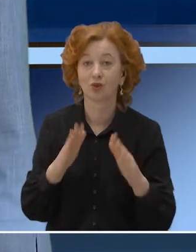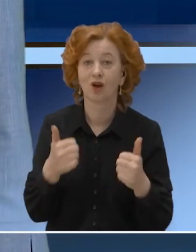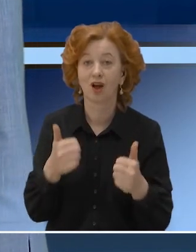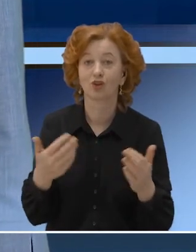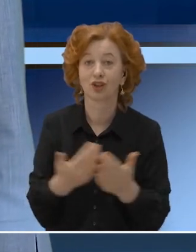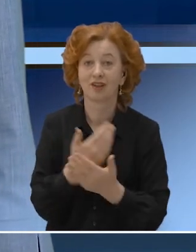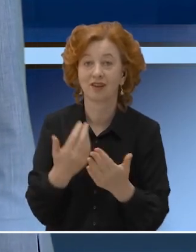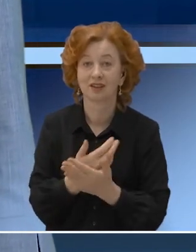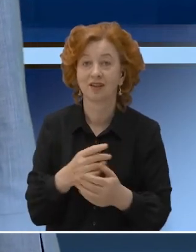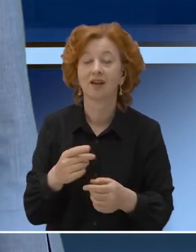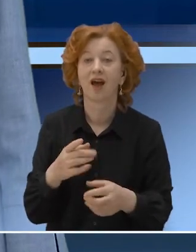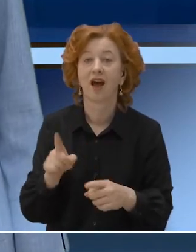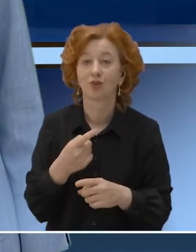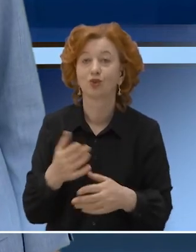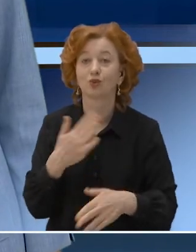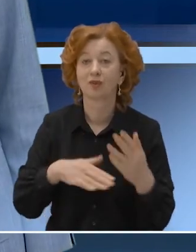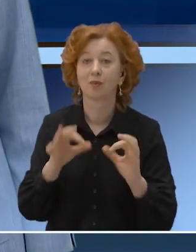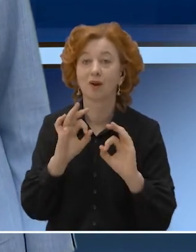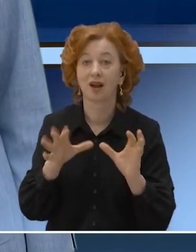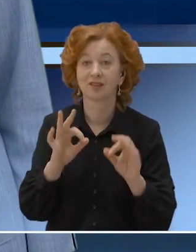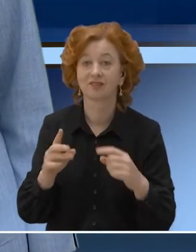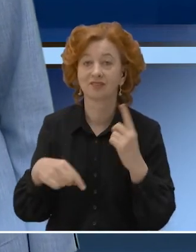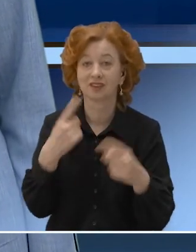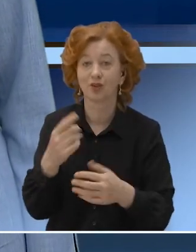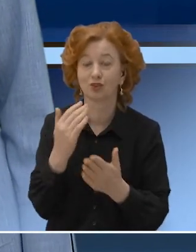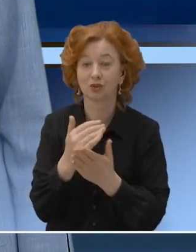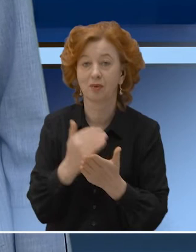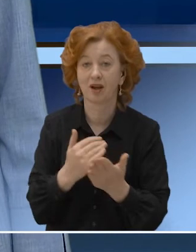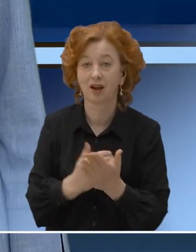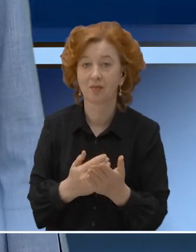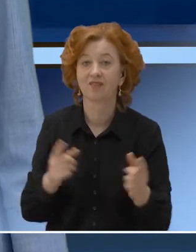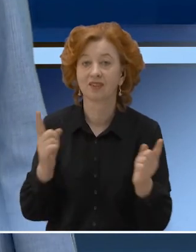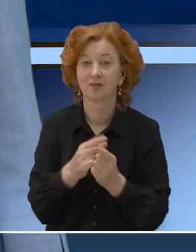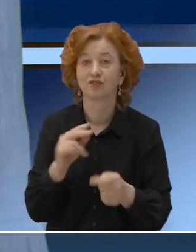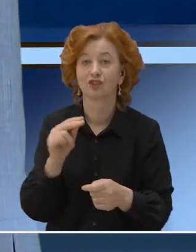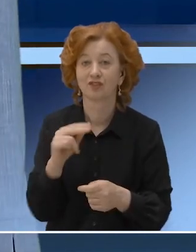вам только хороших новостей, о которых с удовольствием расскажем в нашей следующей программе.